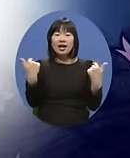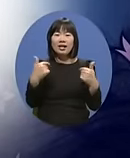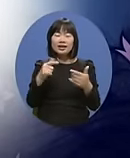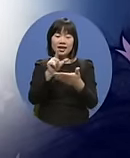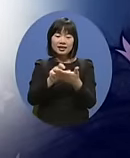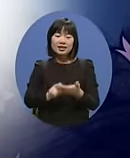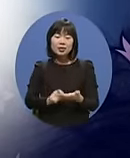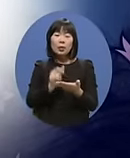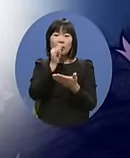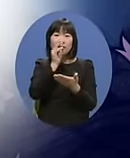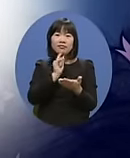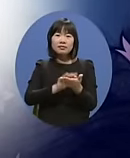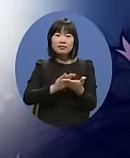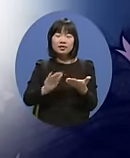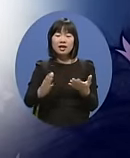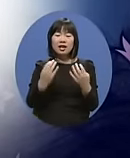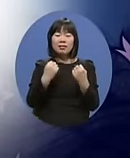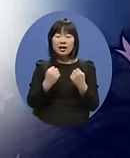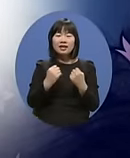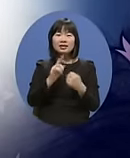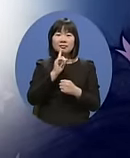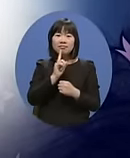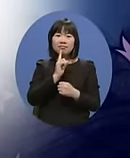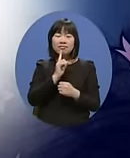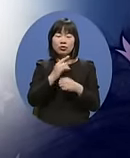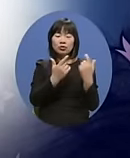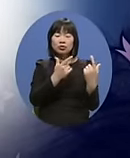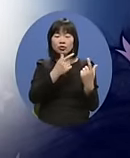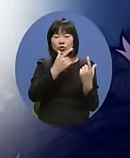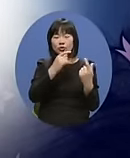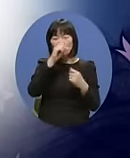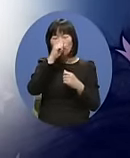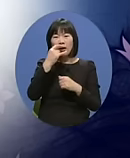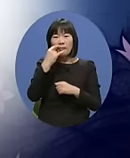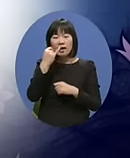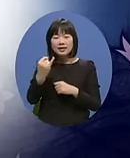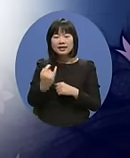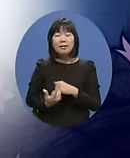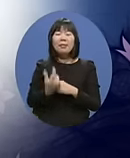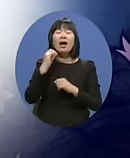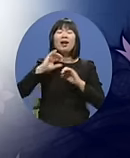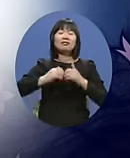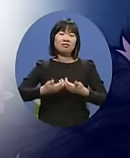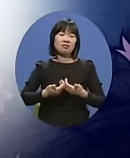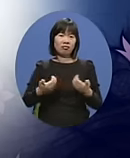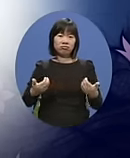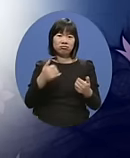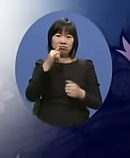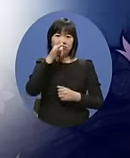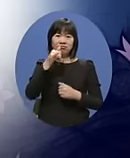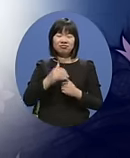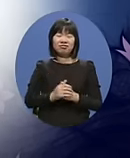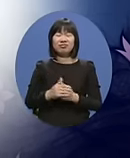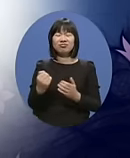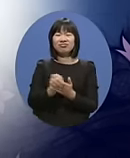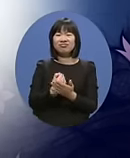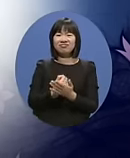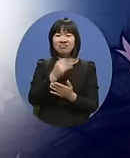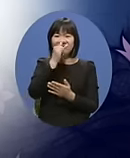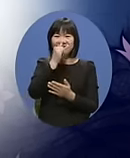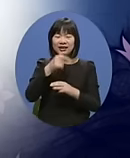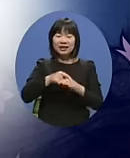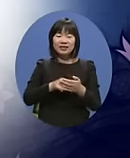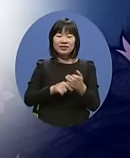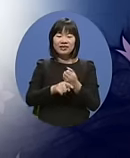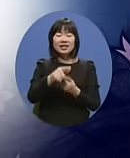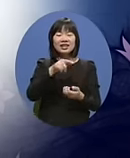돼 있어요. 네. 네, 많은 옛 이야기들 다 좋은 엄마 다 일찍 좀 다 돌아가시죠. 참 안타까운 이것도 심리적인